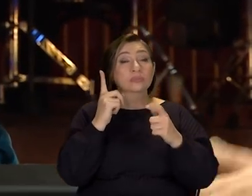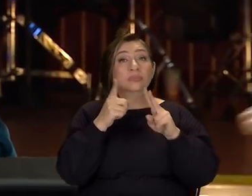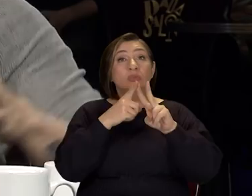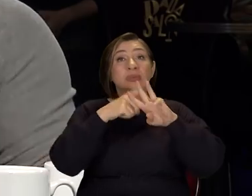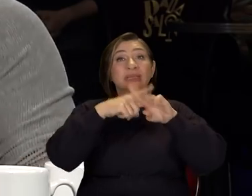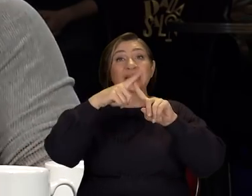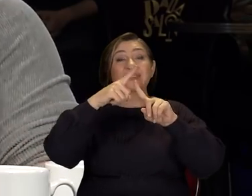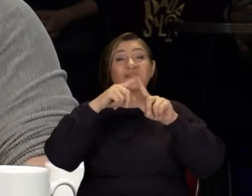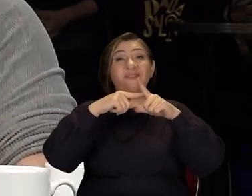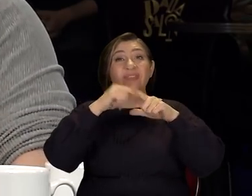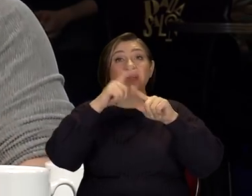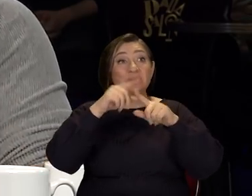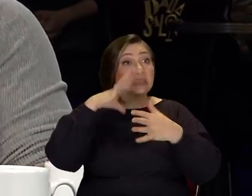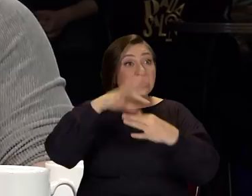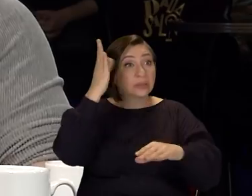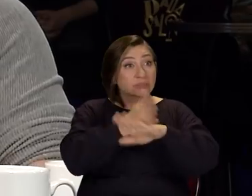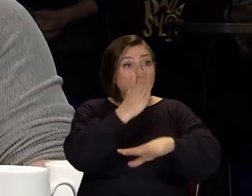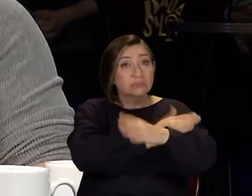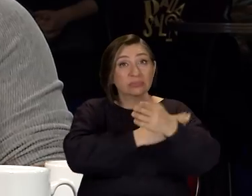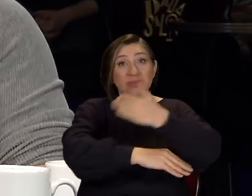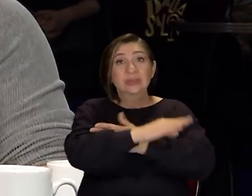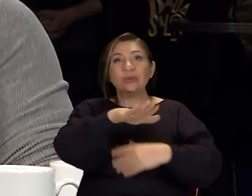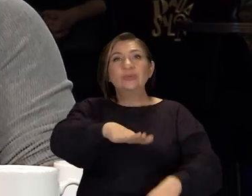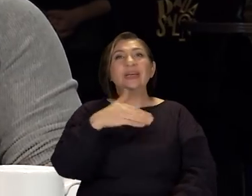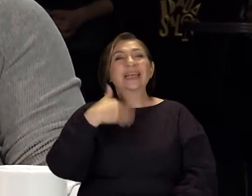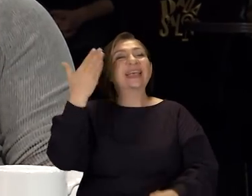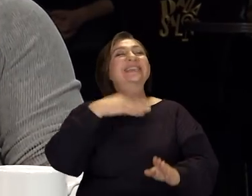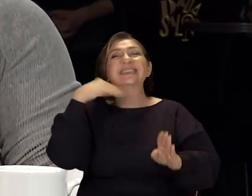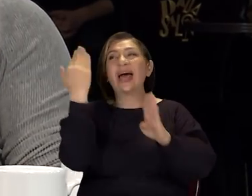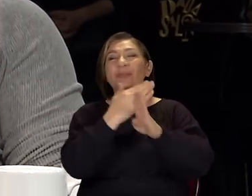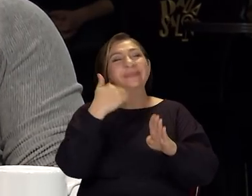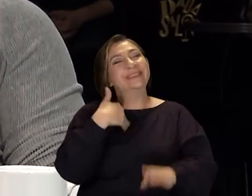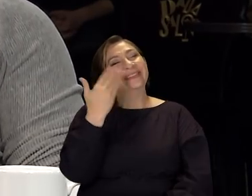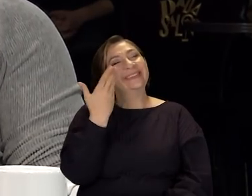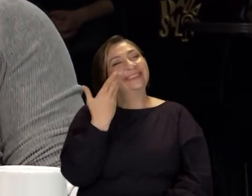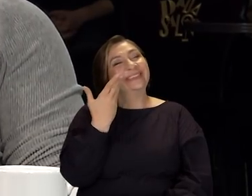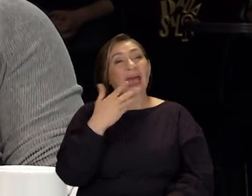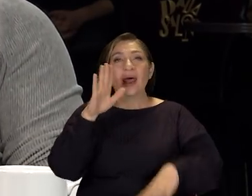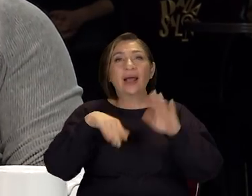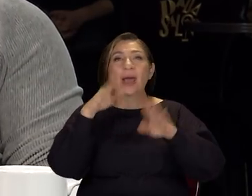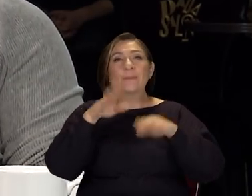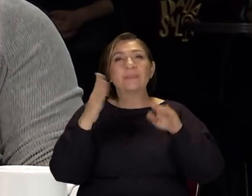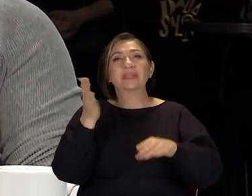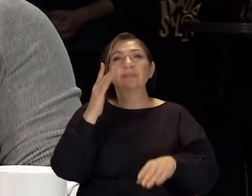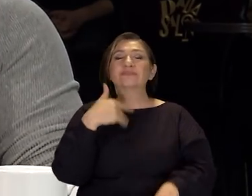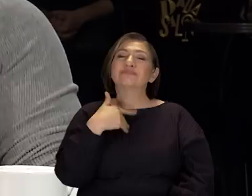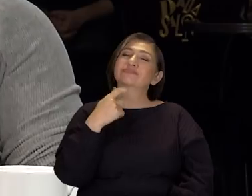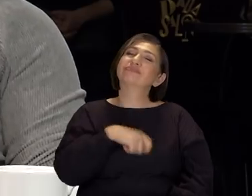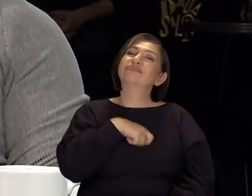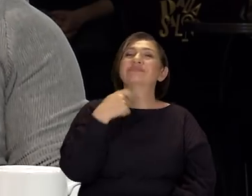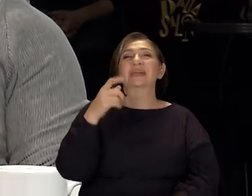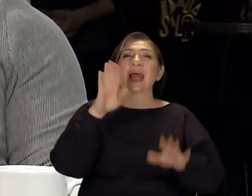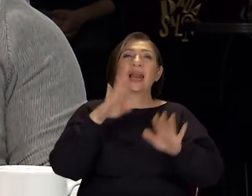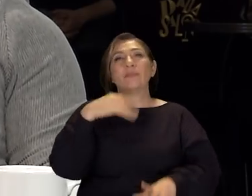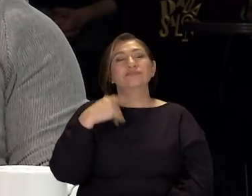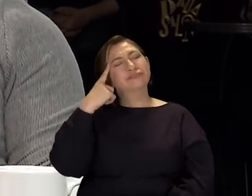da yani bayağı insanı doğuruyor falan. Ya çok seviyordum küçükken kasap izlemeyi. Hmm. Reklam da hani böyle durup dururken mesela bana bir reklam yarat